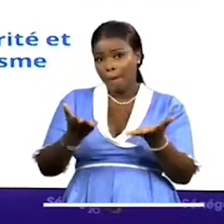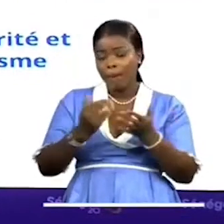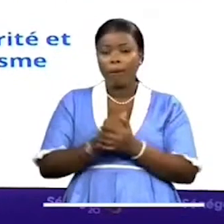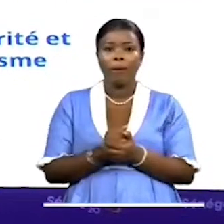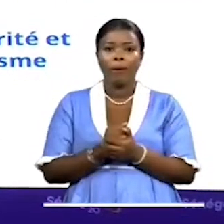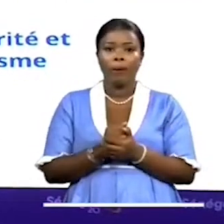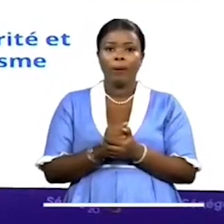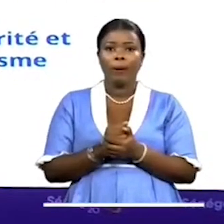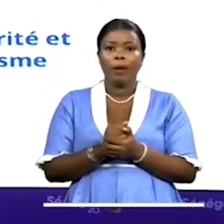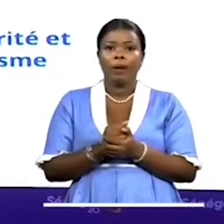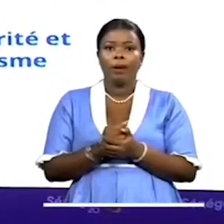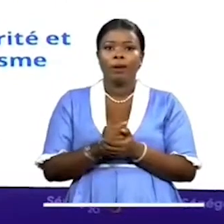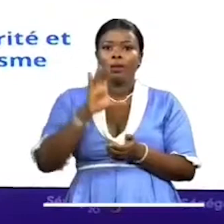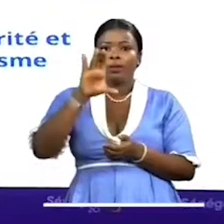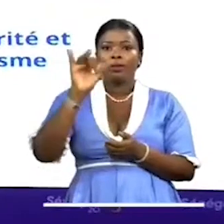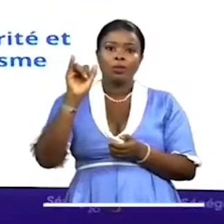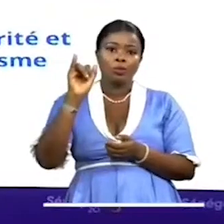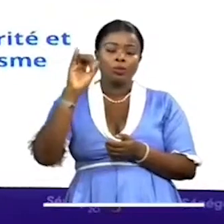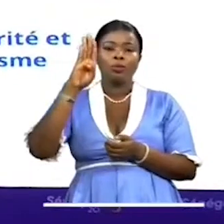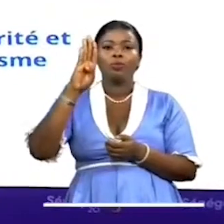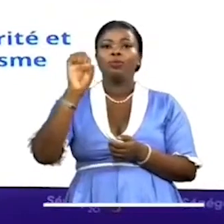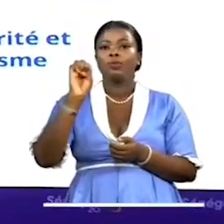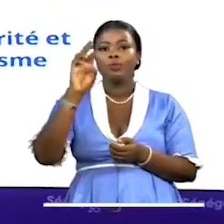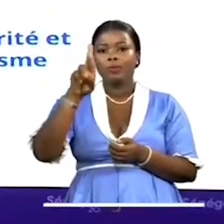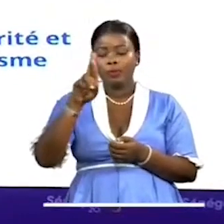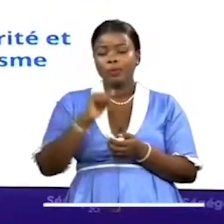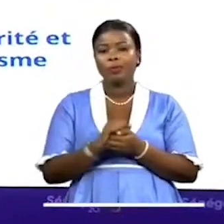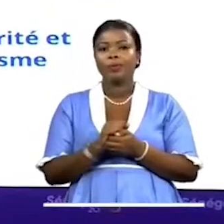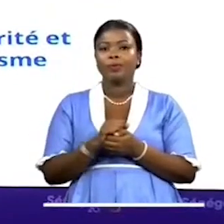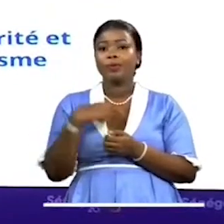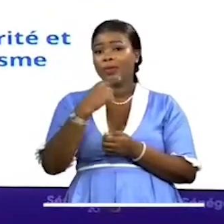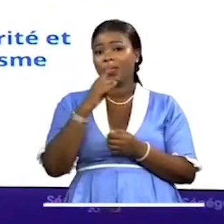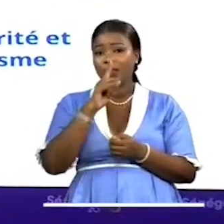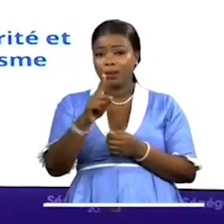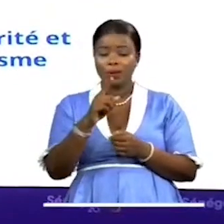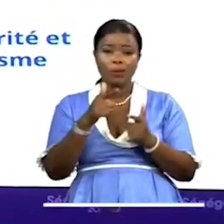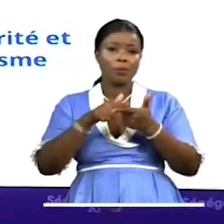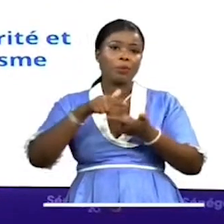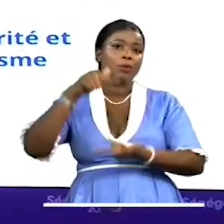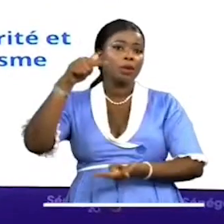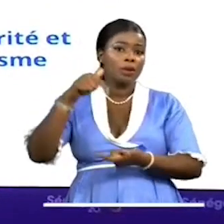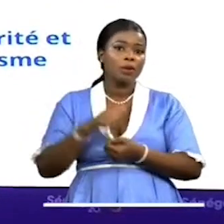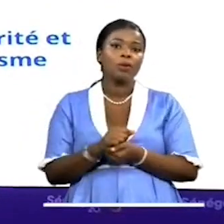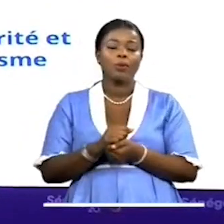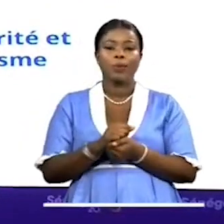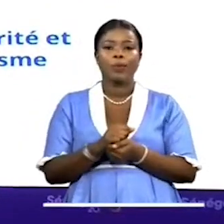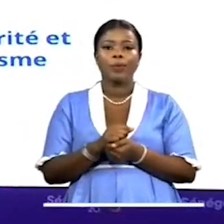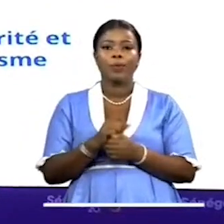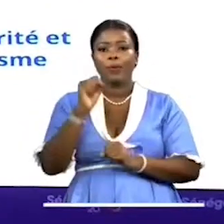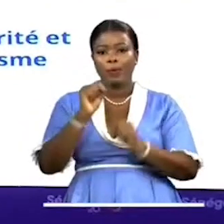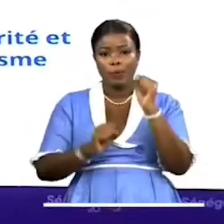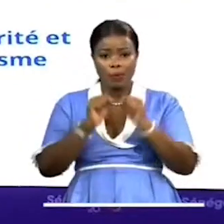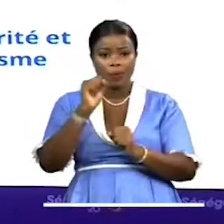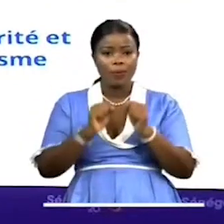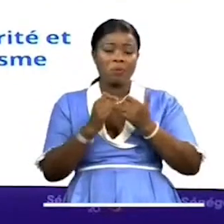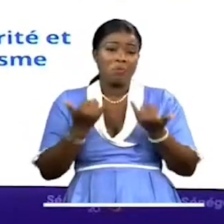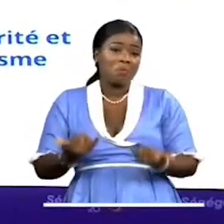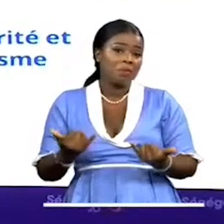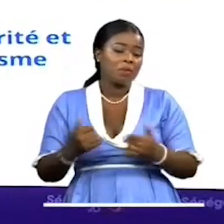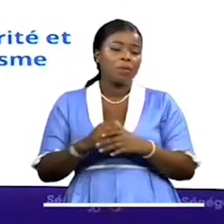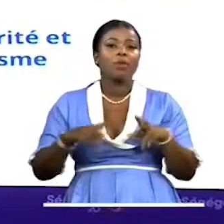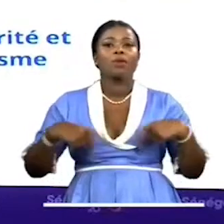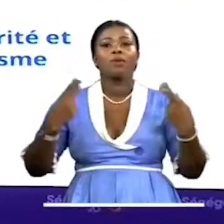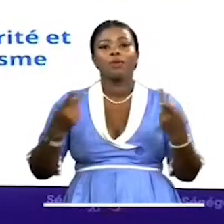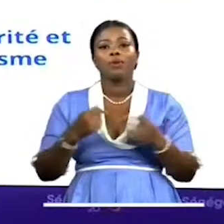cyber les cyber menaces le chômage ement qui est qui est qui est énorme raison de de de la situation Act actuelle que nous vivons